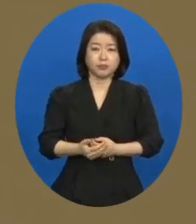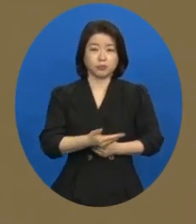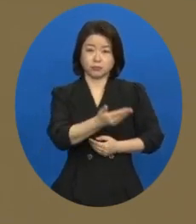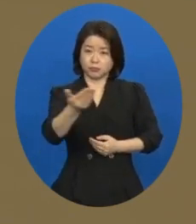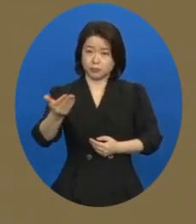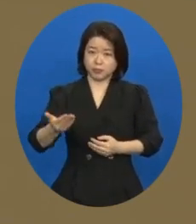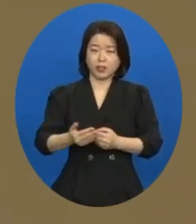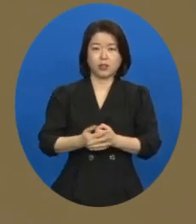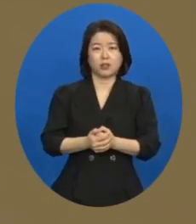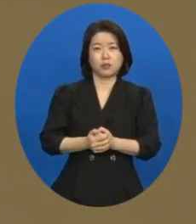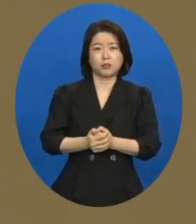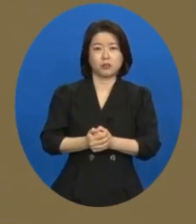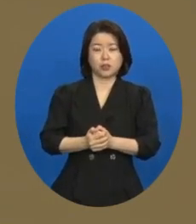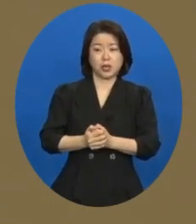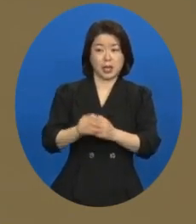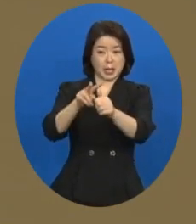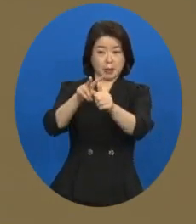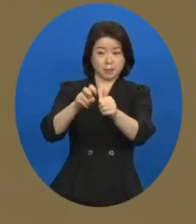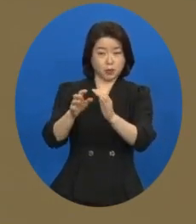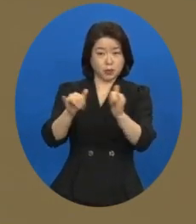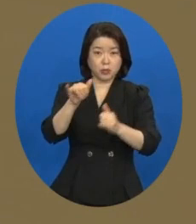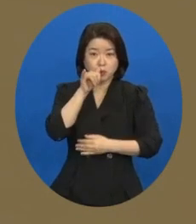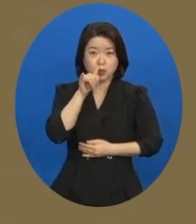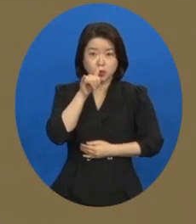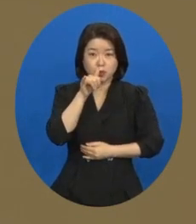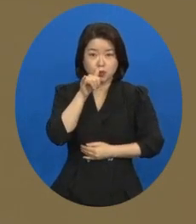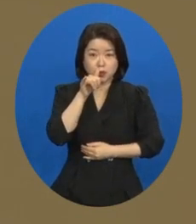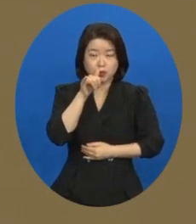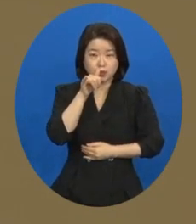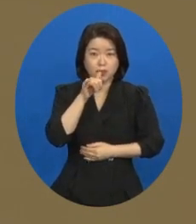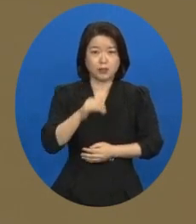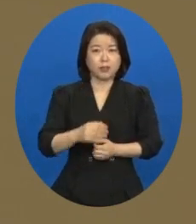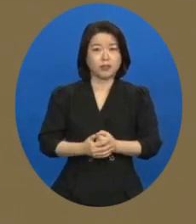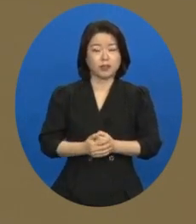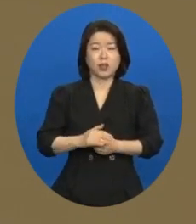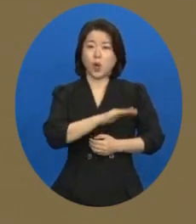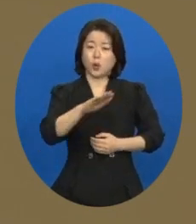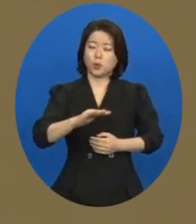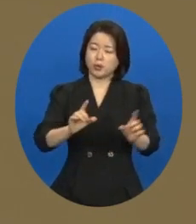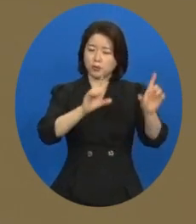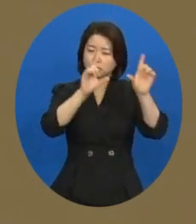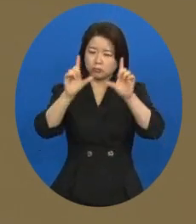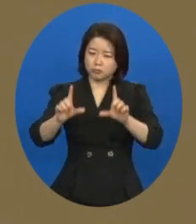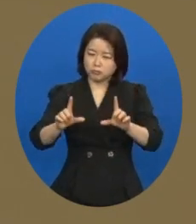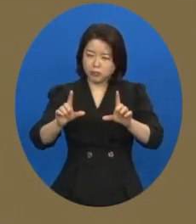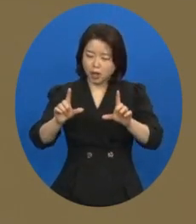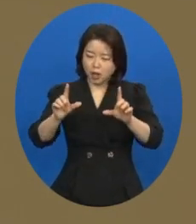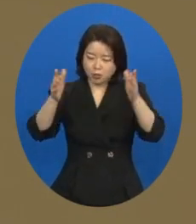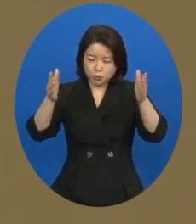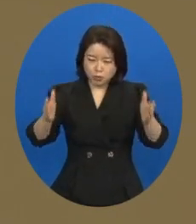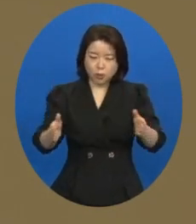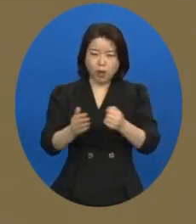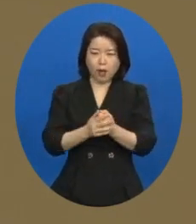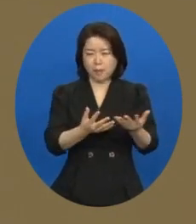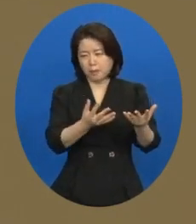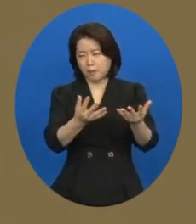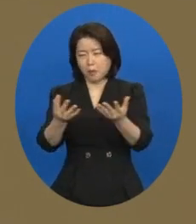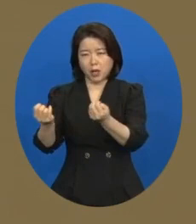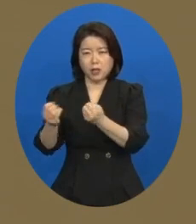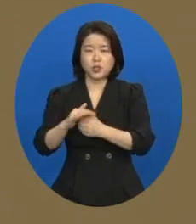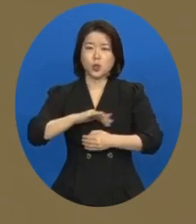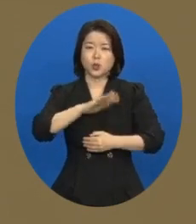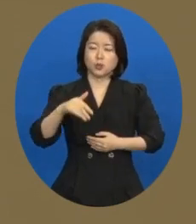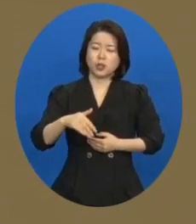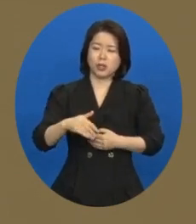여러분, 미운 사람이 있으시죠? 우리가 살다 보면 수없이